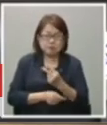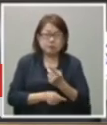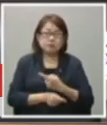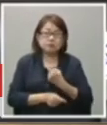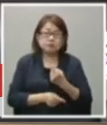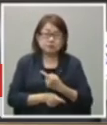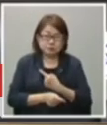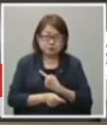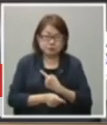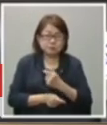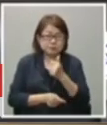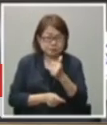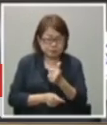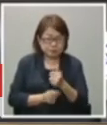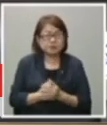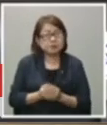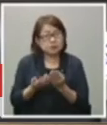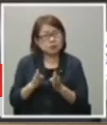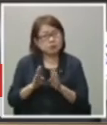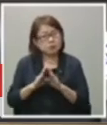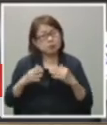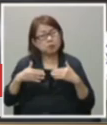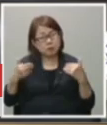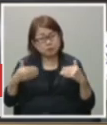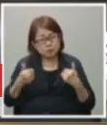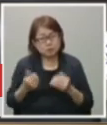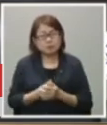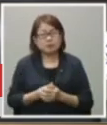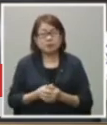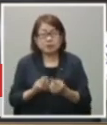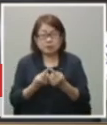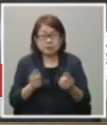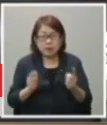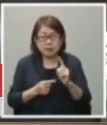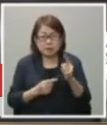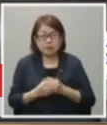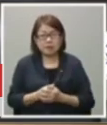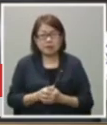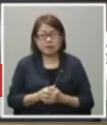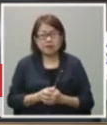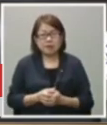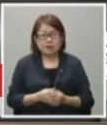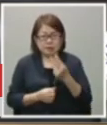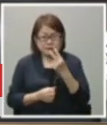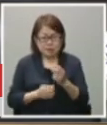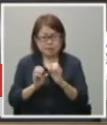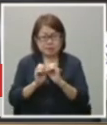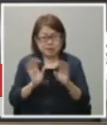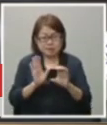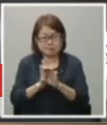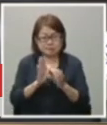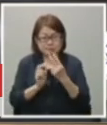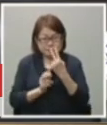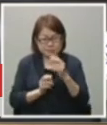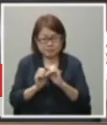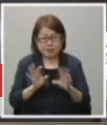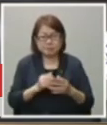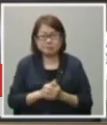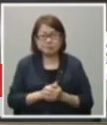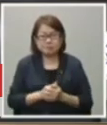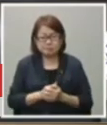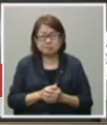เป็นครอบครัวเป็นผู้นำประเทศที่น่ายกย่องแต่สิ่งที่มันออกมาอย่างนี้ครับท่านนายกต้องชี้แจง